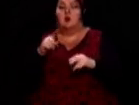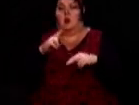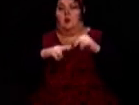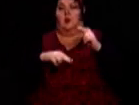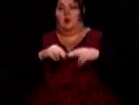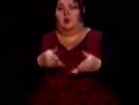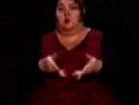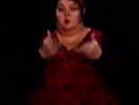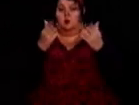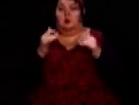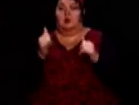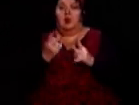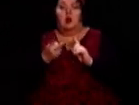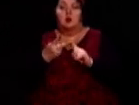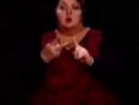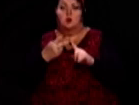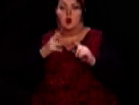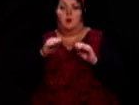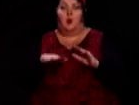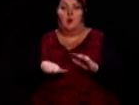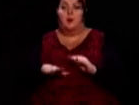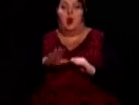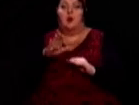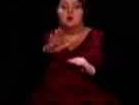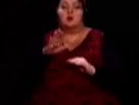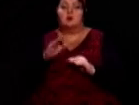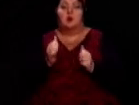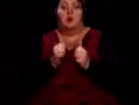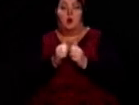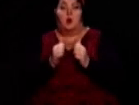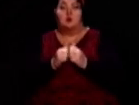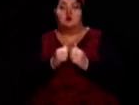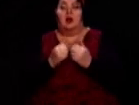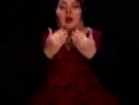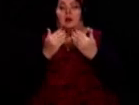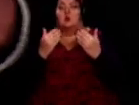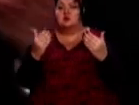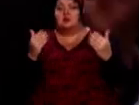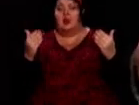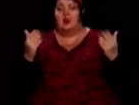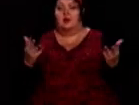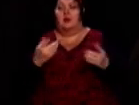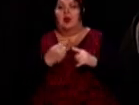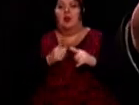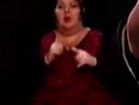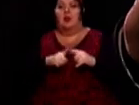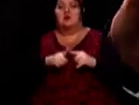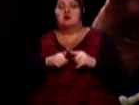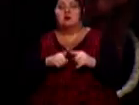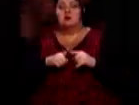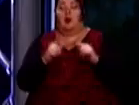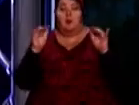побудують. І друге, по пандусам, поруч краєзнавчий музей. Це, м'яка, як